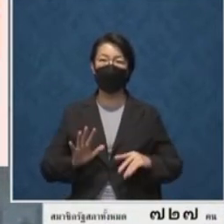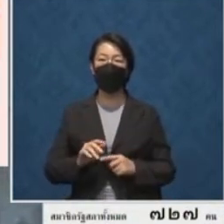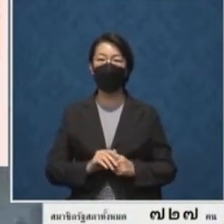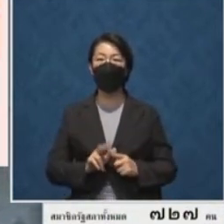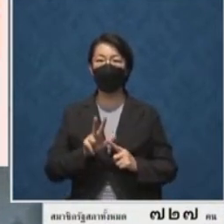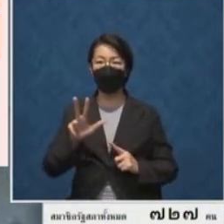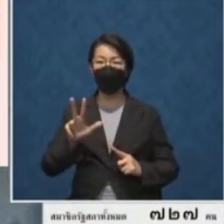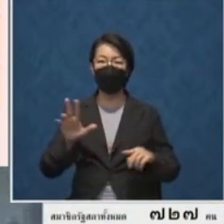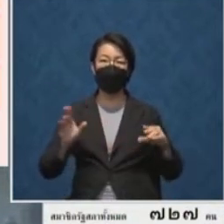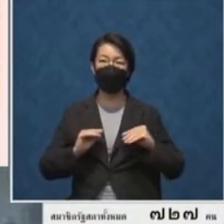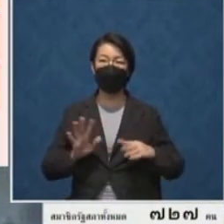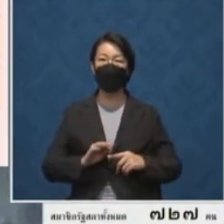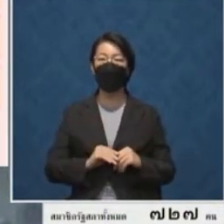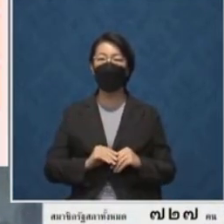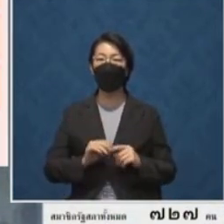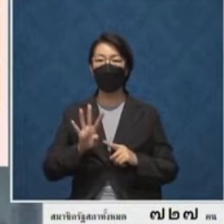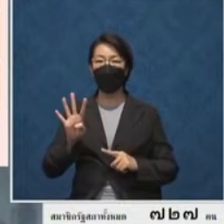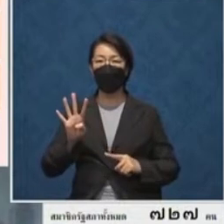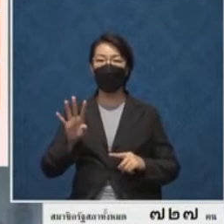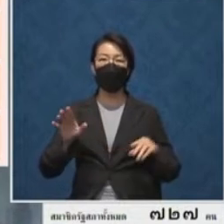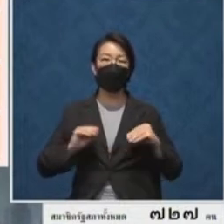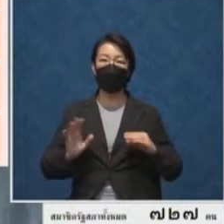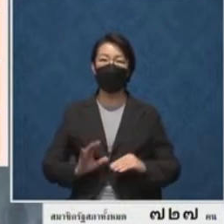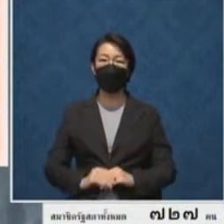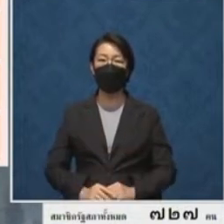การ4ไม่รับหลักการ